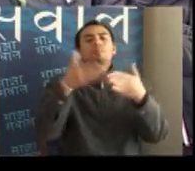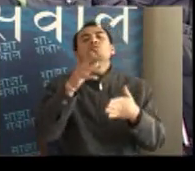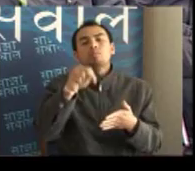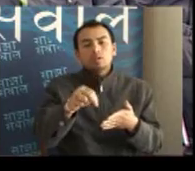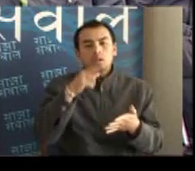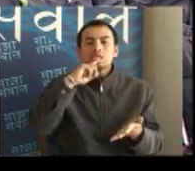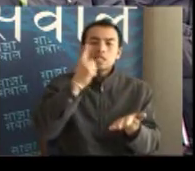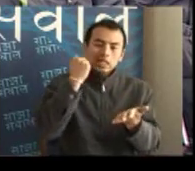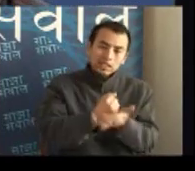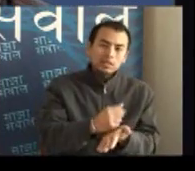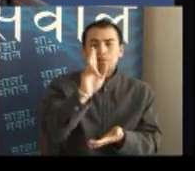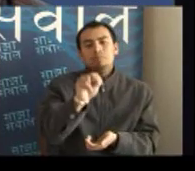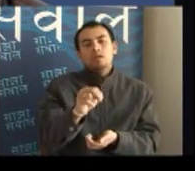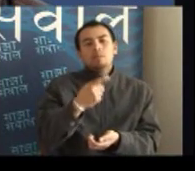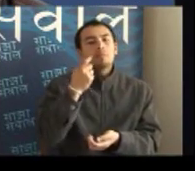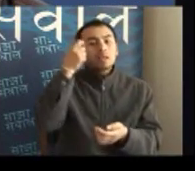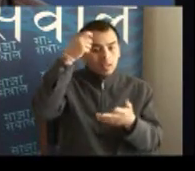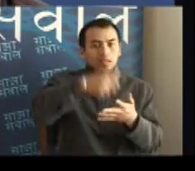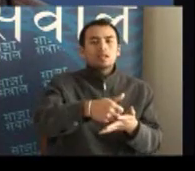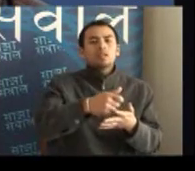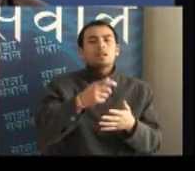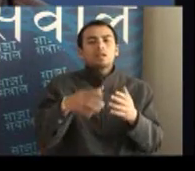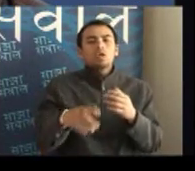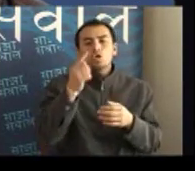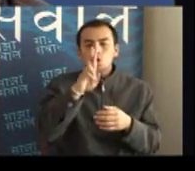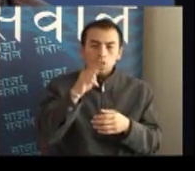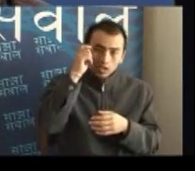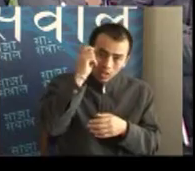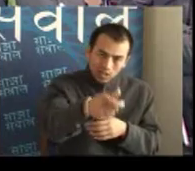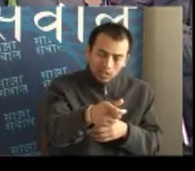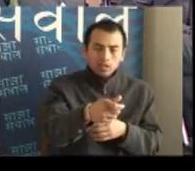भाटामा तोक आदेश लगाउनको लागि, म पैसा तिरेर राजस्व तिरेर